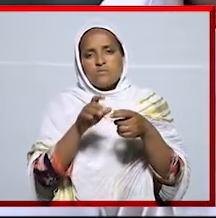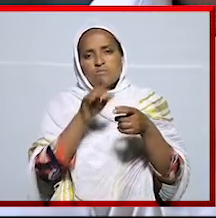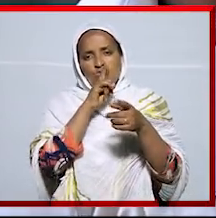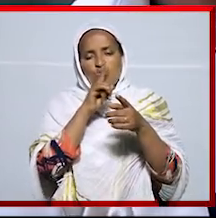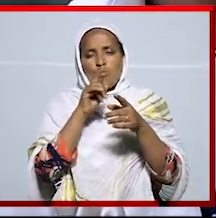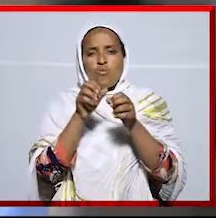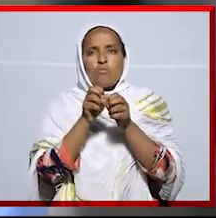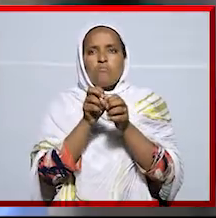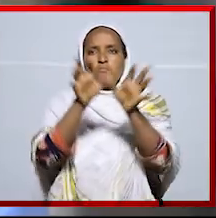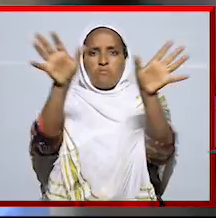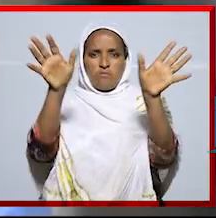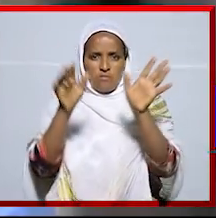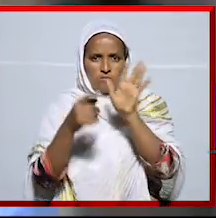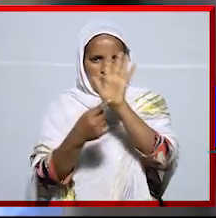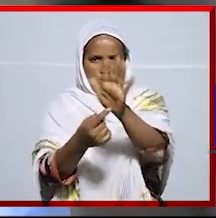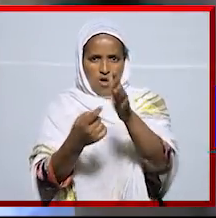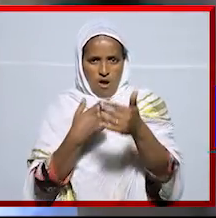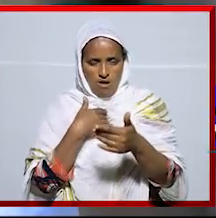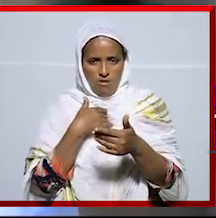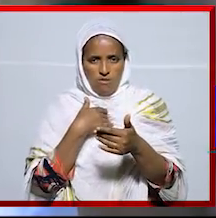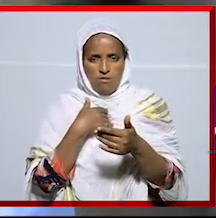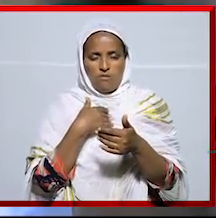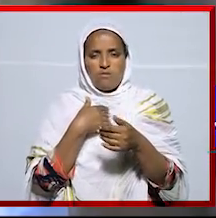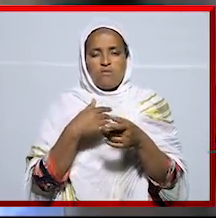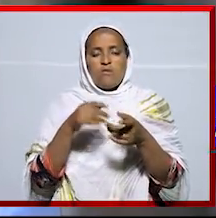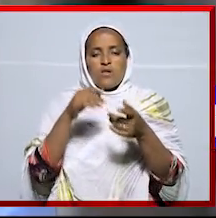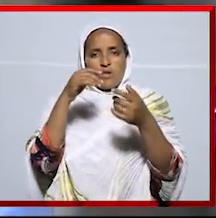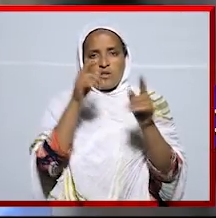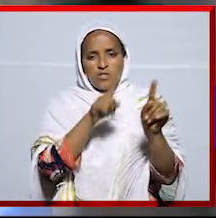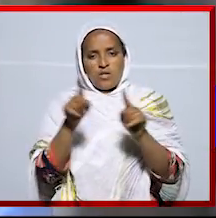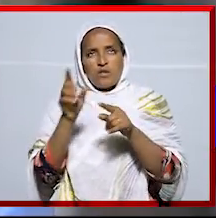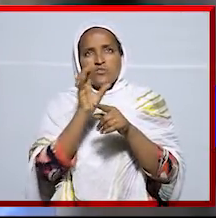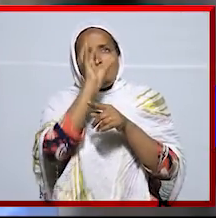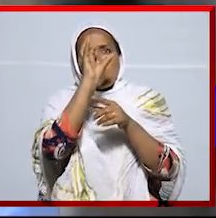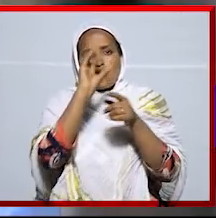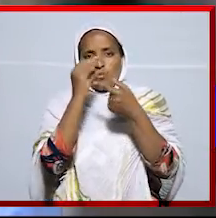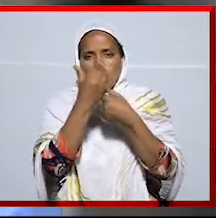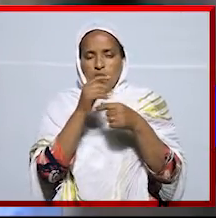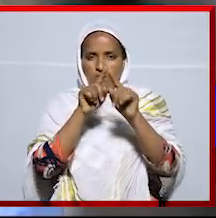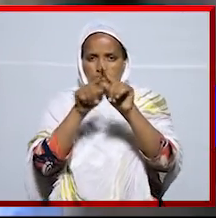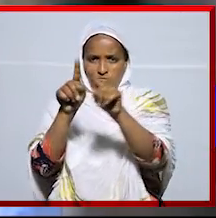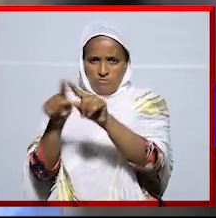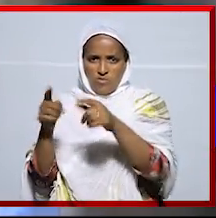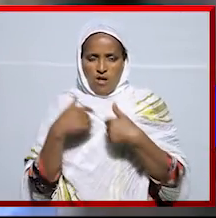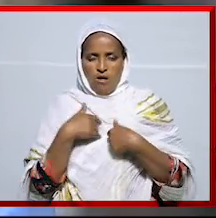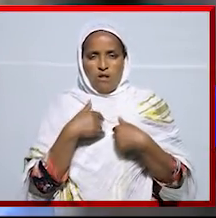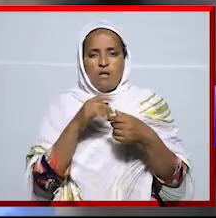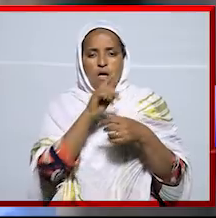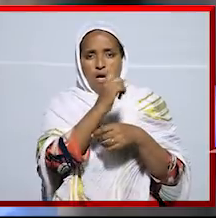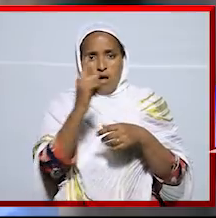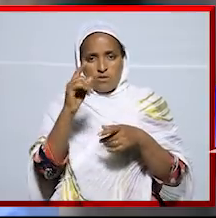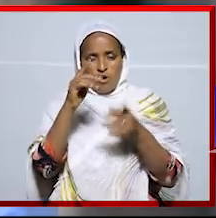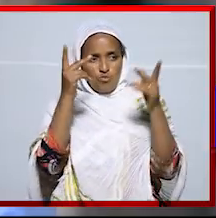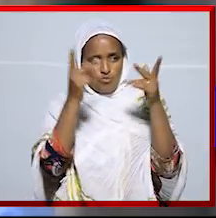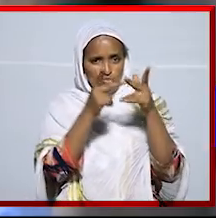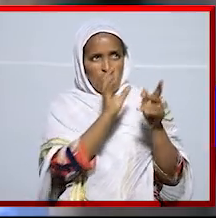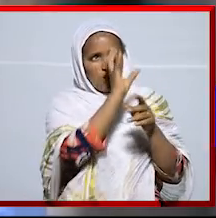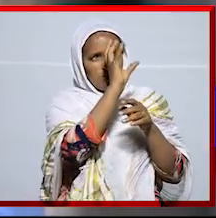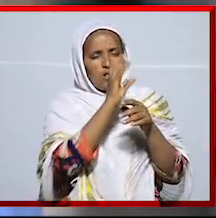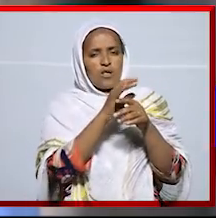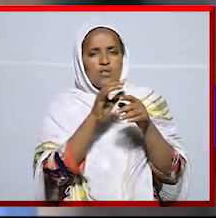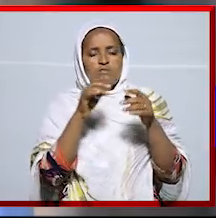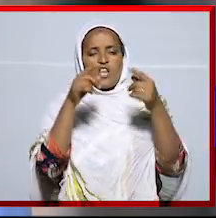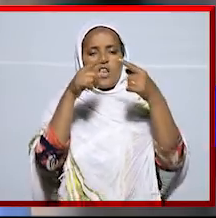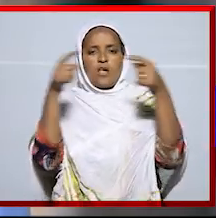የሚለቀቁ ፕሮግራሞች አሉ። ያው እንደየቻናሉ ይለያያል ብዬ ነው የማስበው። ምክንያቱም አንዳንዱ ጋር የሆነ ኔጌቲቭ ነገሩ